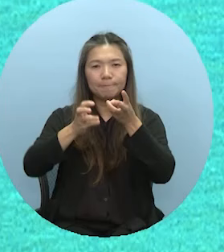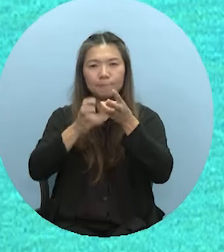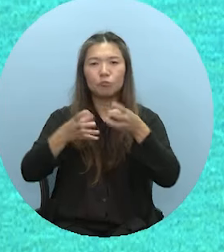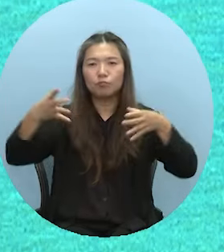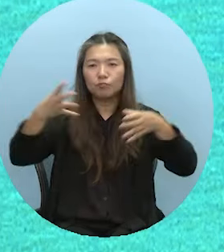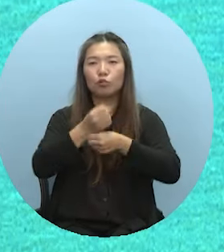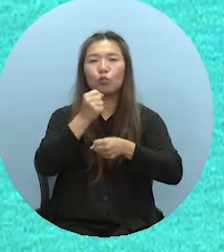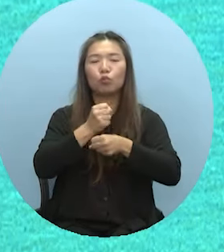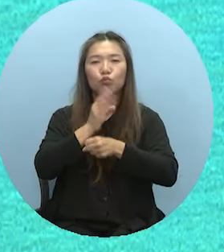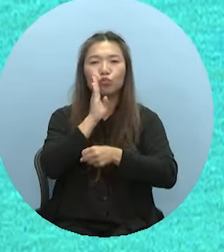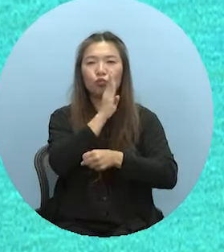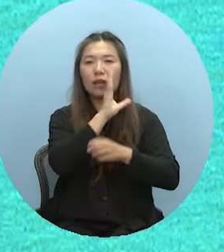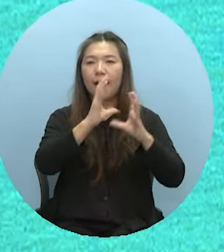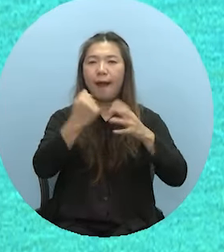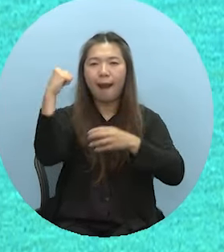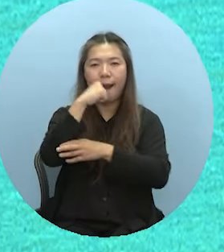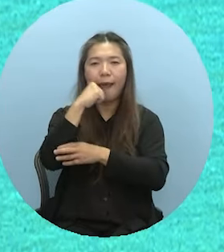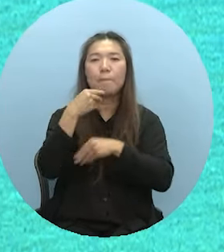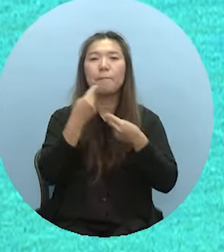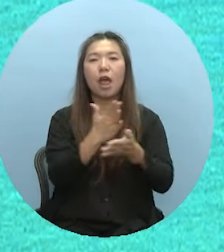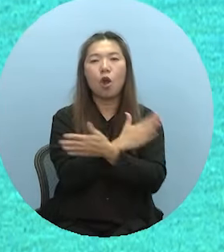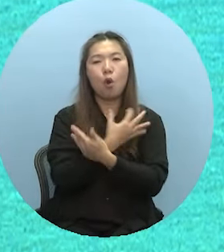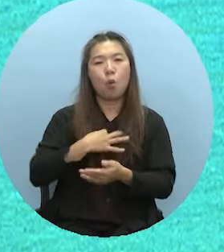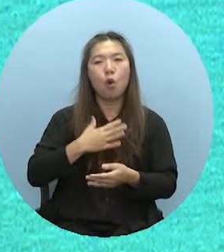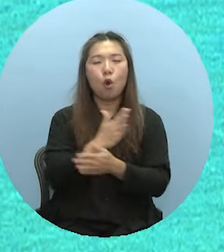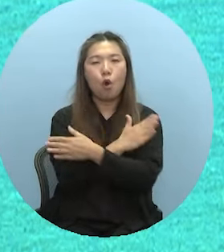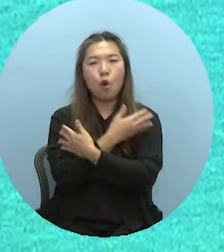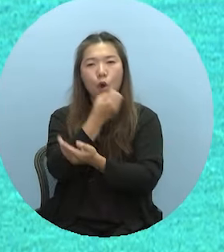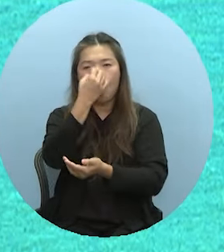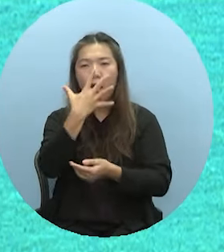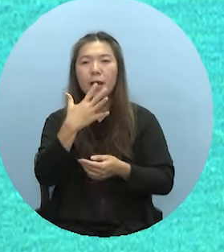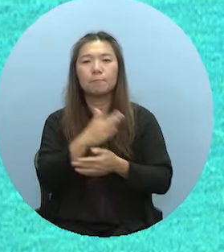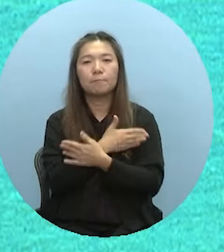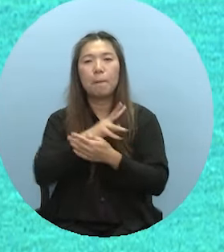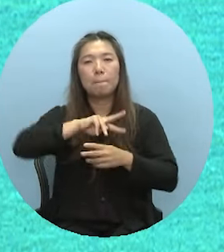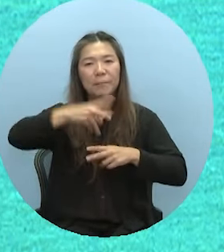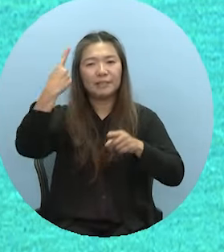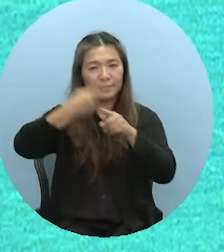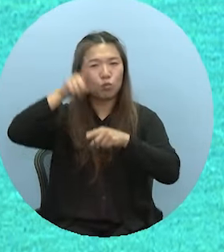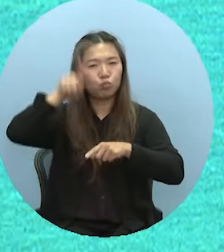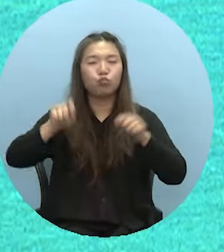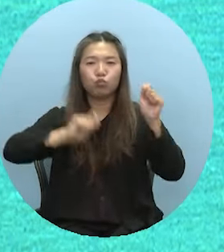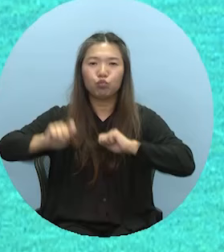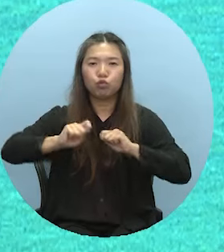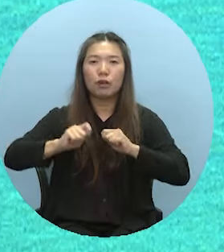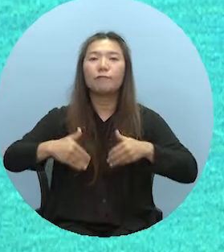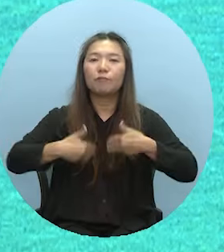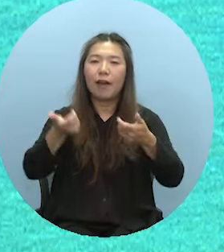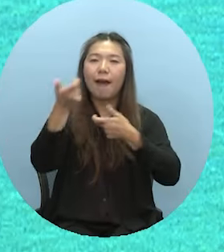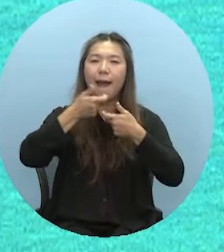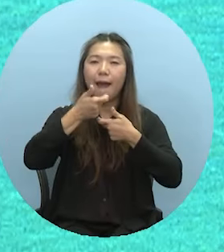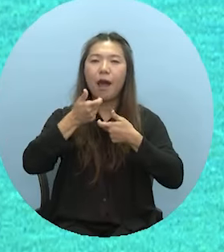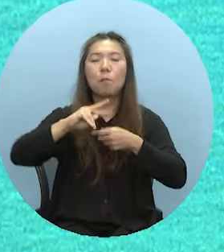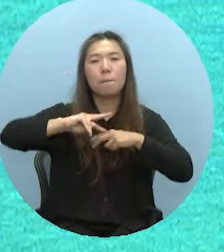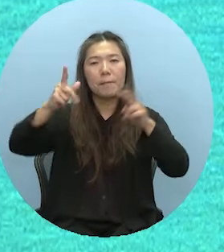聚工商界力量，讓愛國愛港情懷轉化為實際行動，發展經濟，